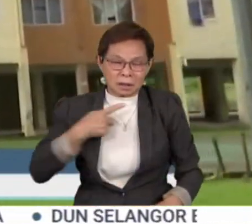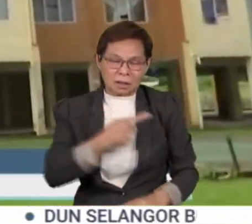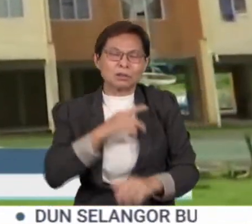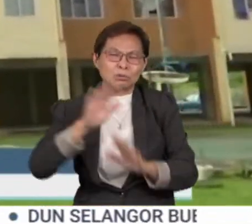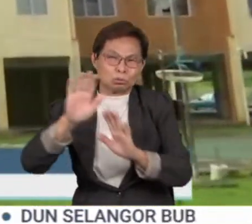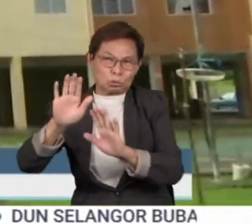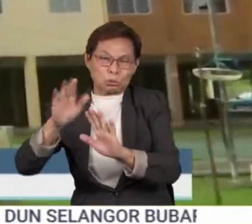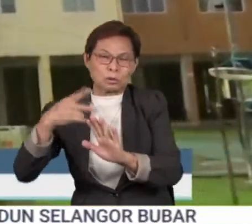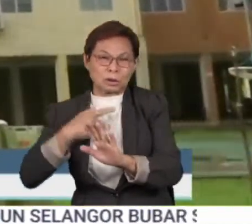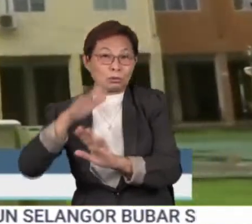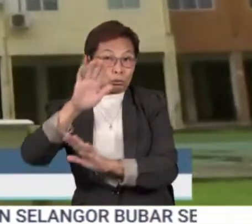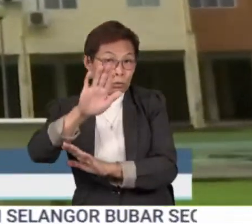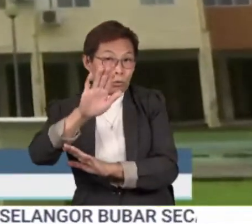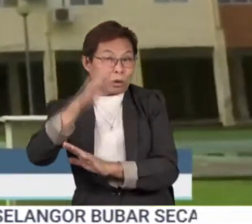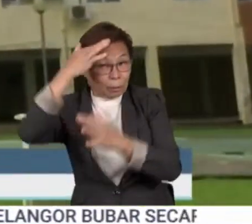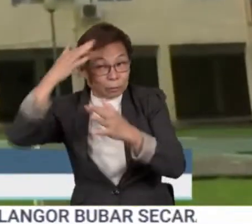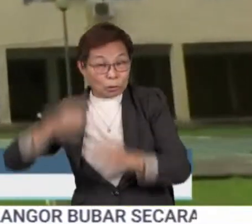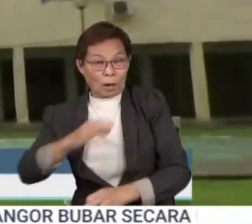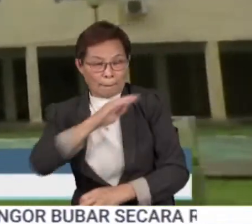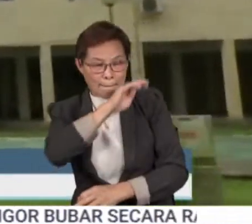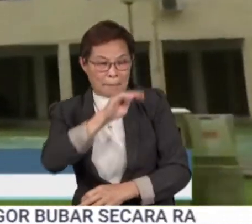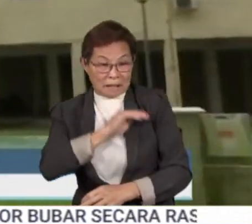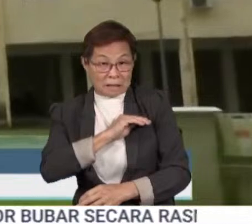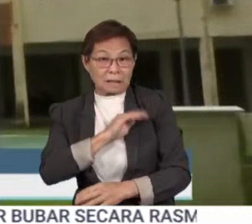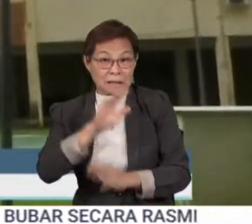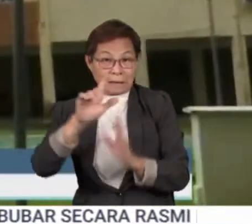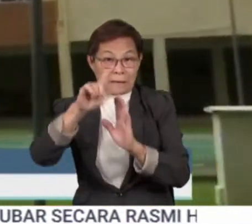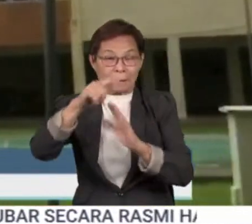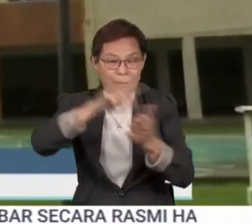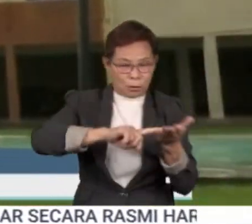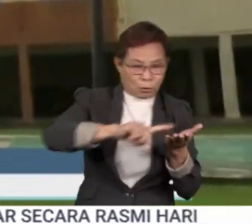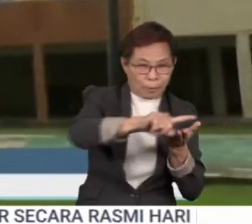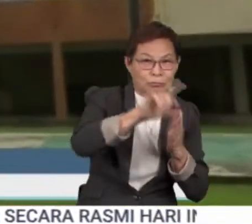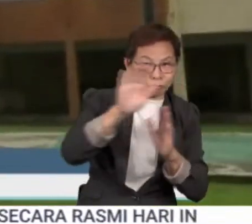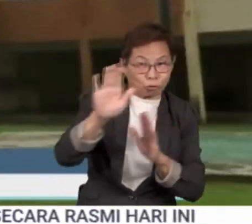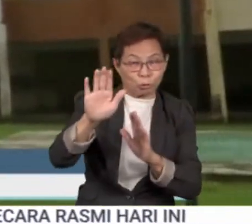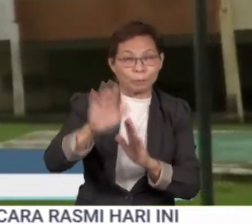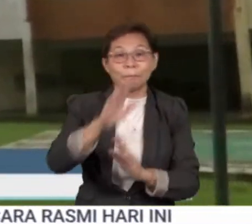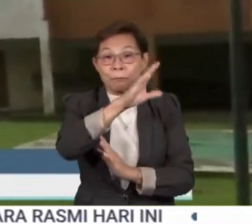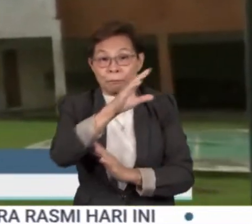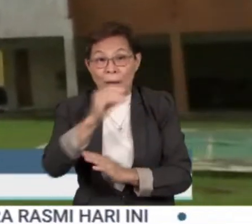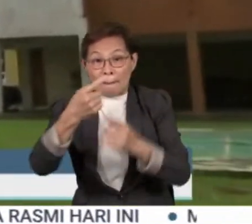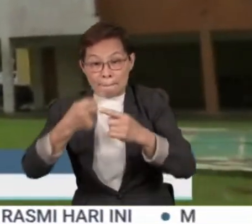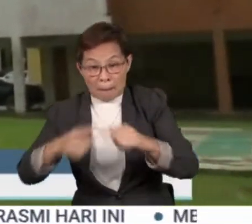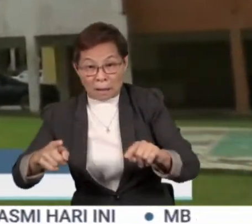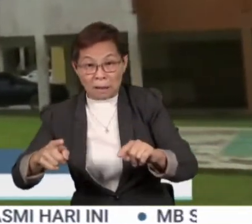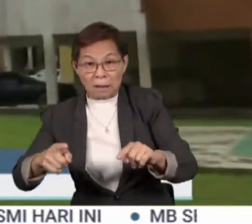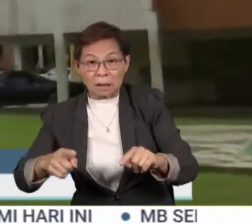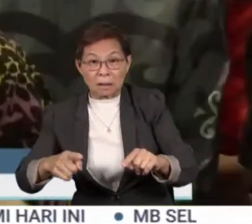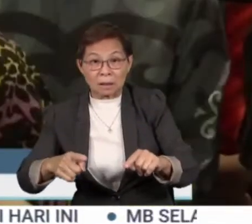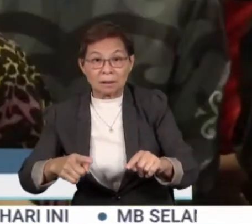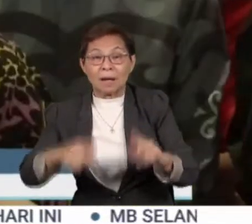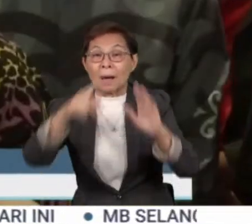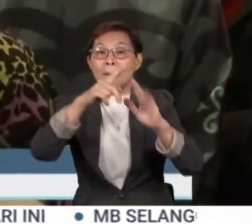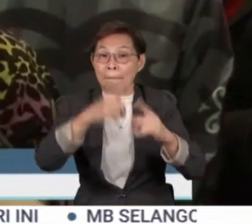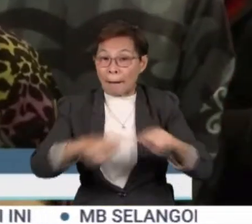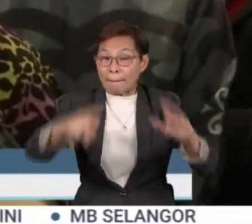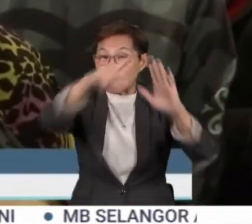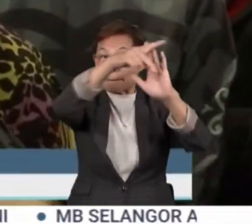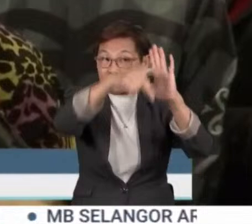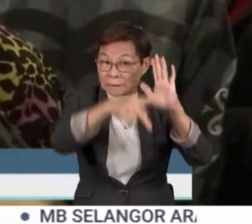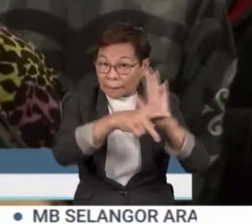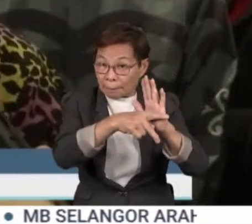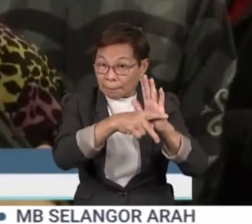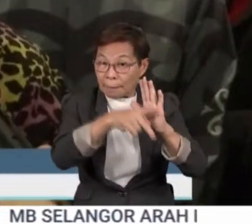tunggulah keputusan kabinet nanti pada minggu depan. Tetapi secara prinsipnya